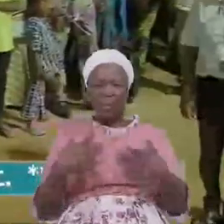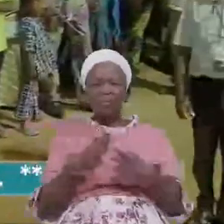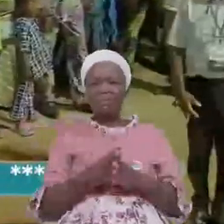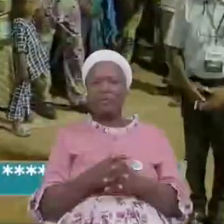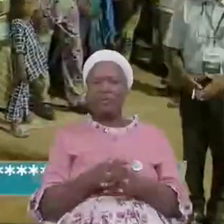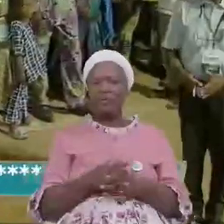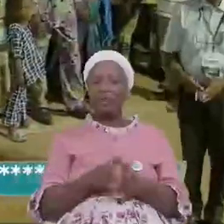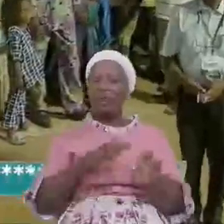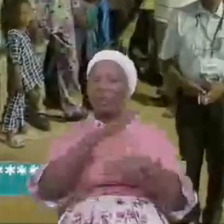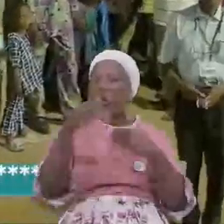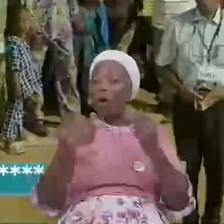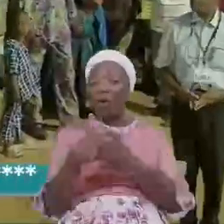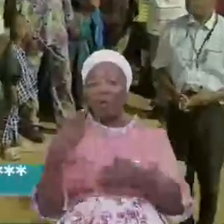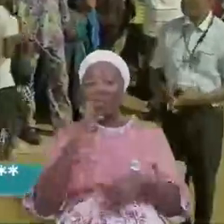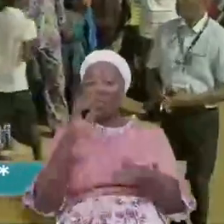Tout est possible.